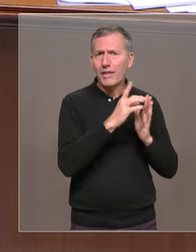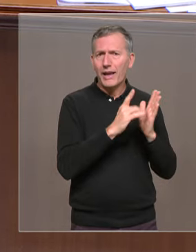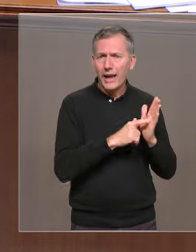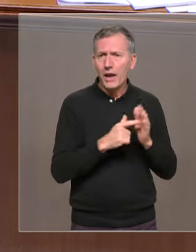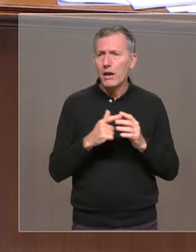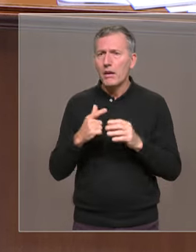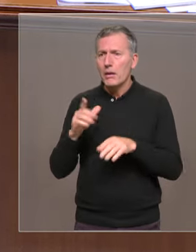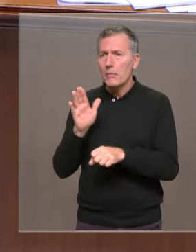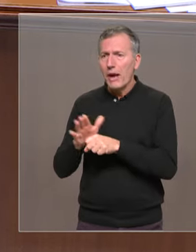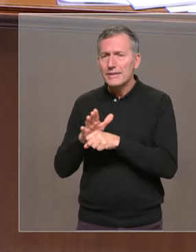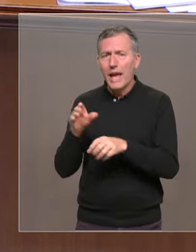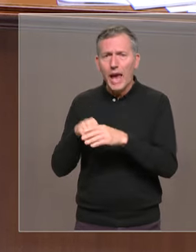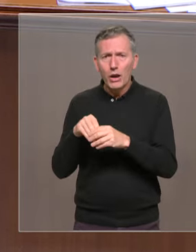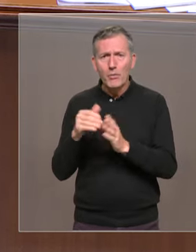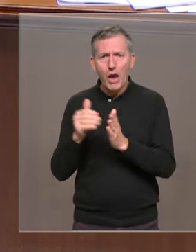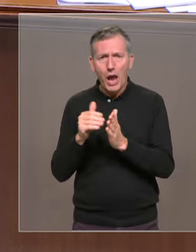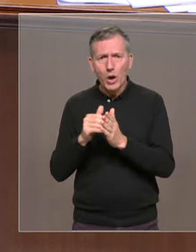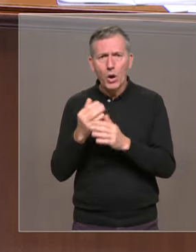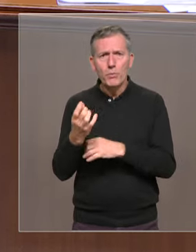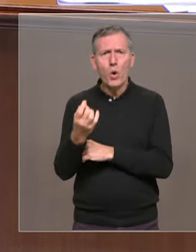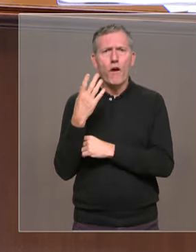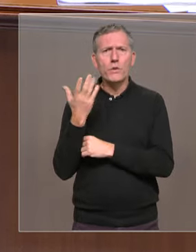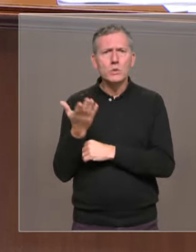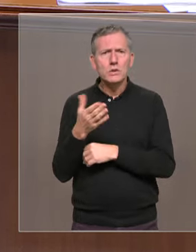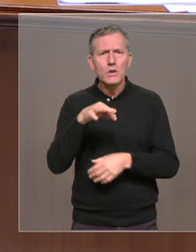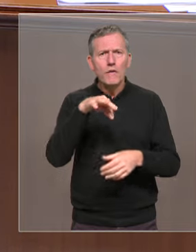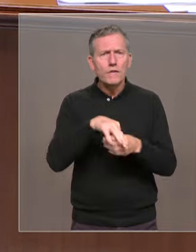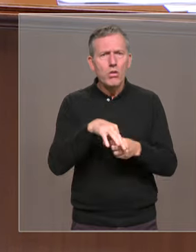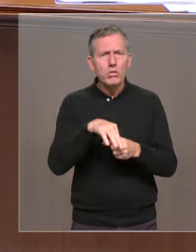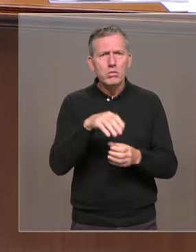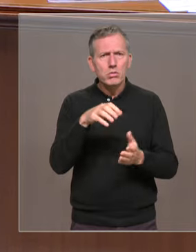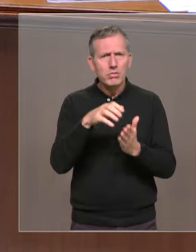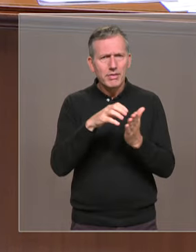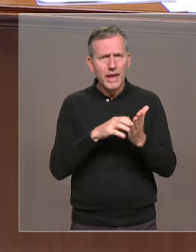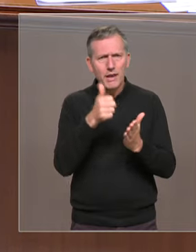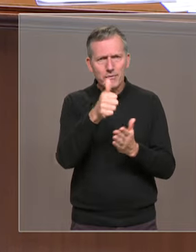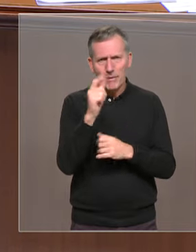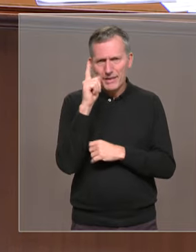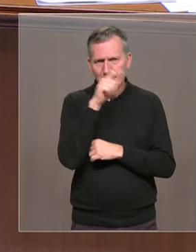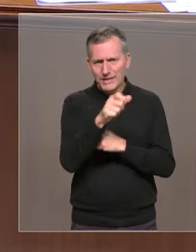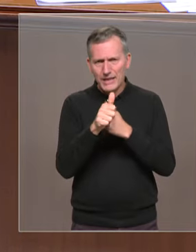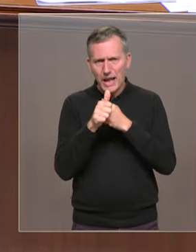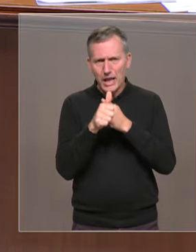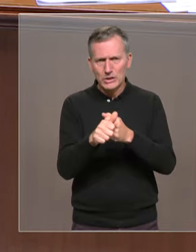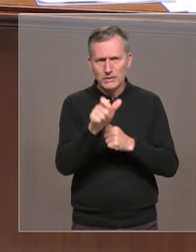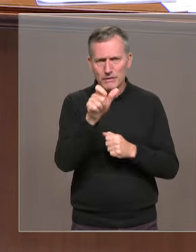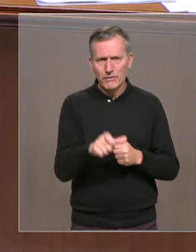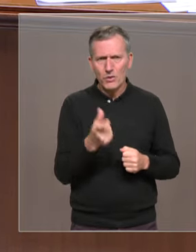et des fois on n'en fait pas assez, et ce qui vous conduit à refuser de voter nos textes. Vous êtes difficile à suivre, monsieur le député de